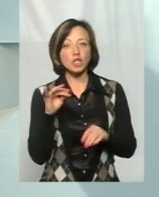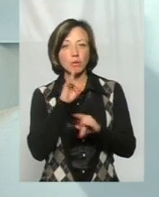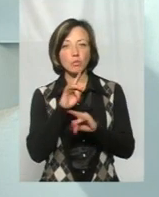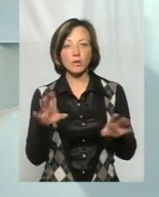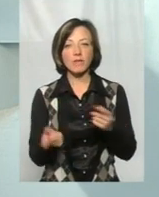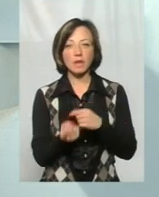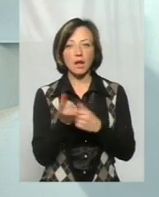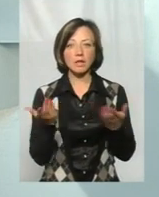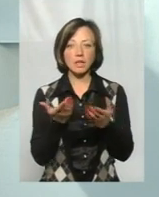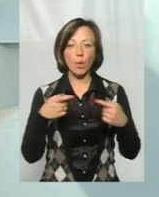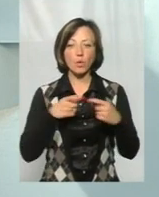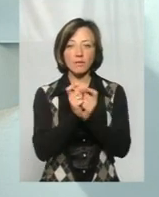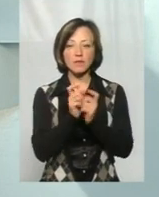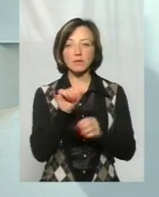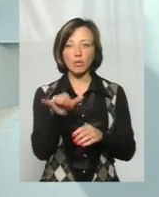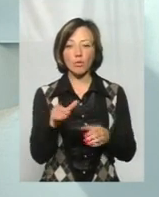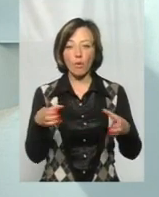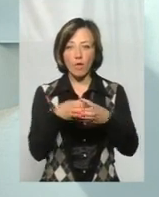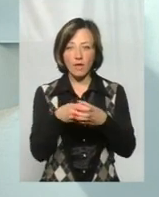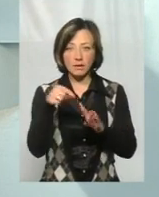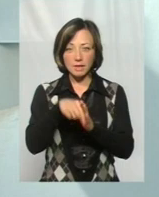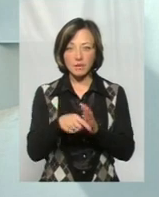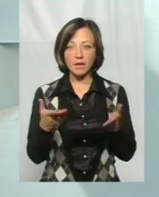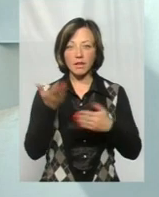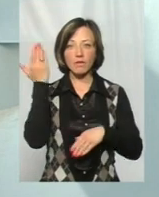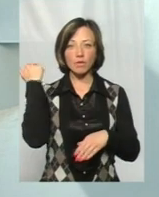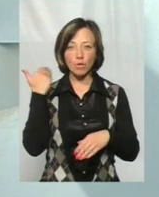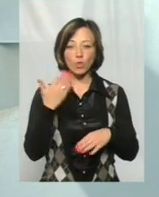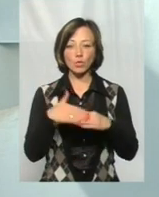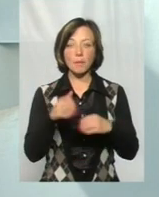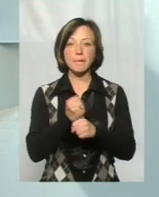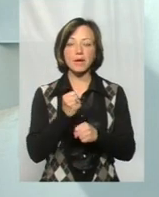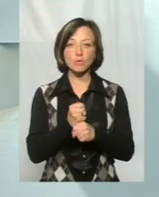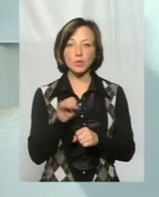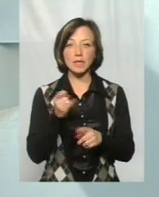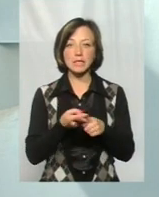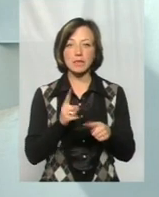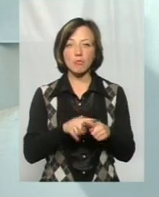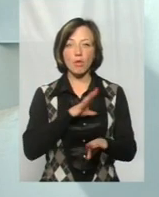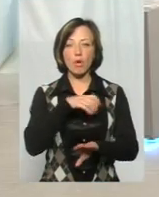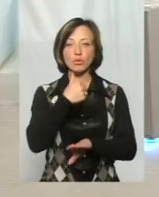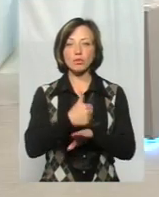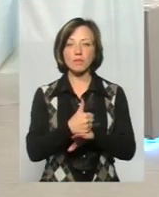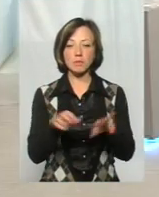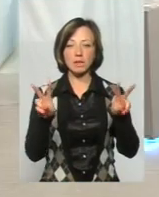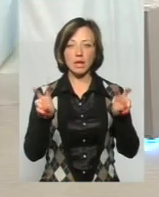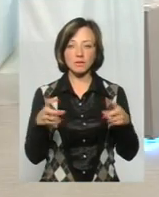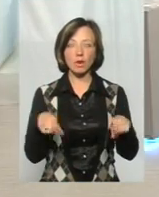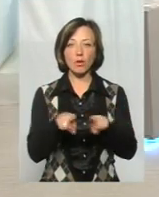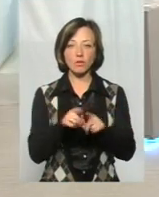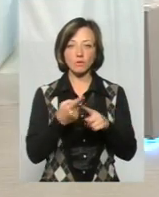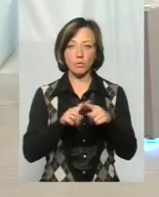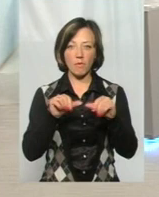якісь виникати конфлікти в середині колективу, який вже давно-давно працює. І це було основним таким тезисом також в